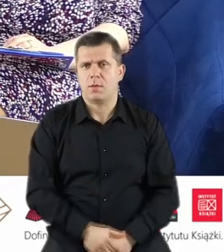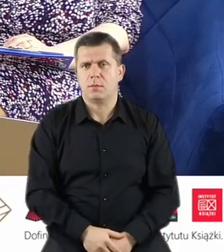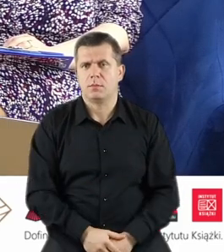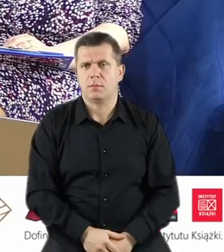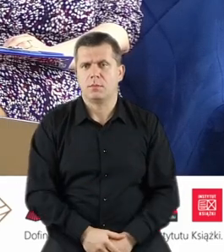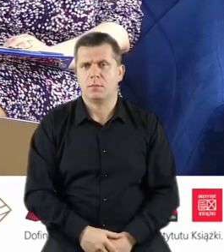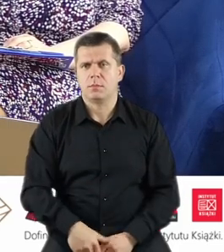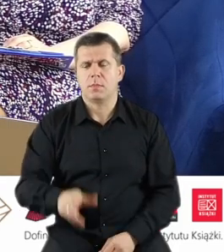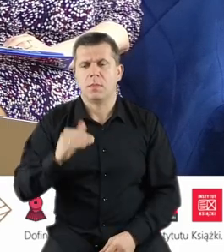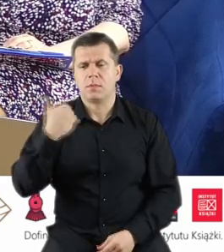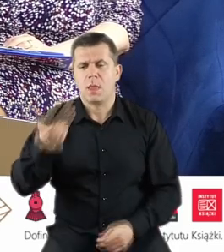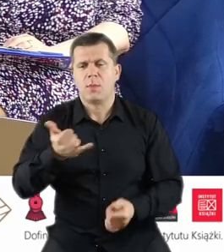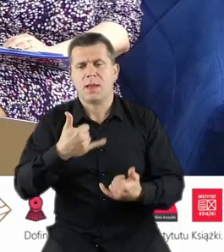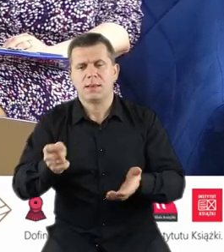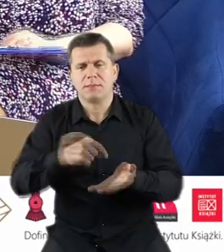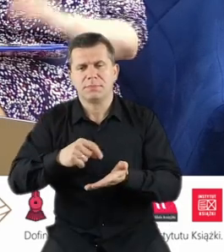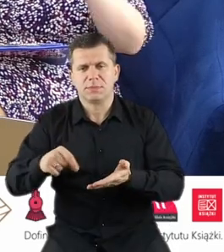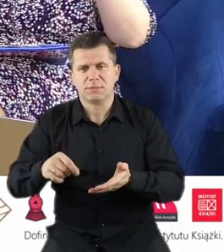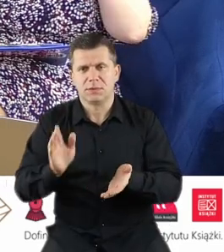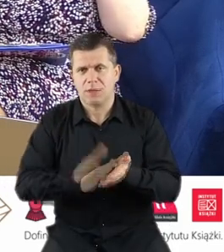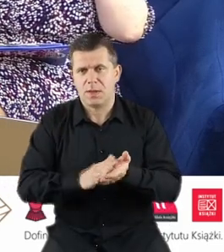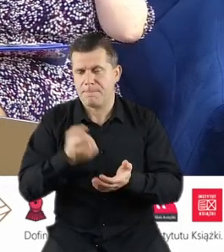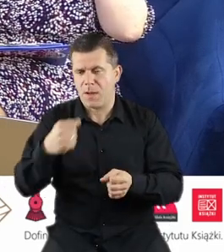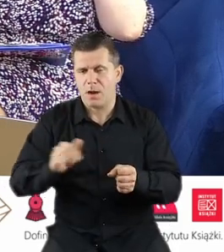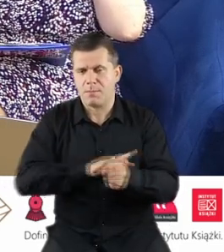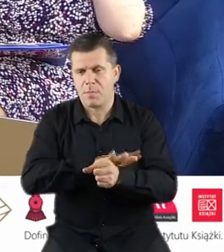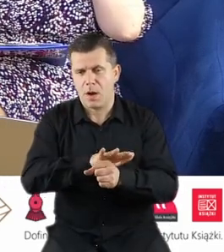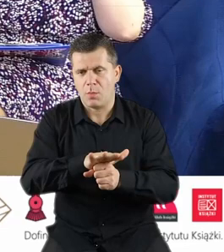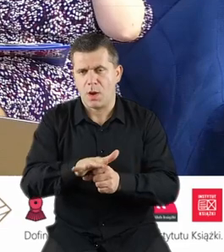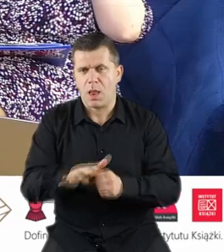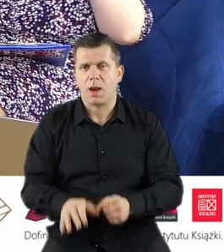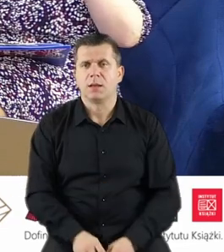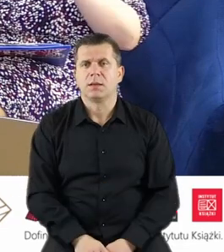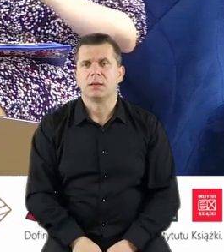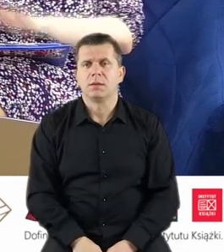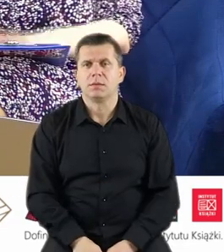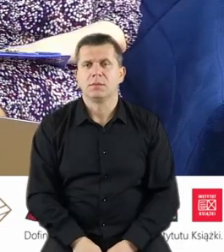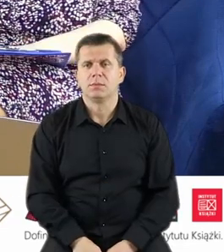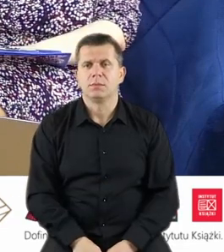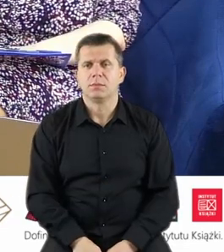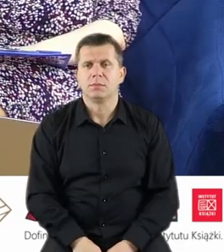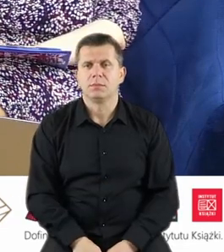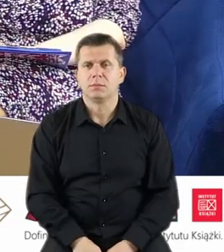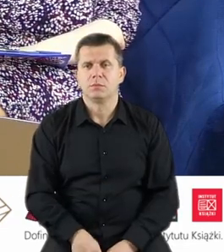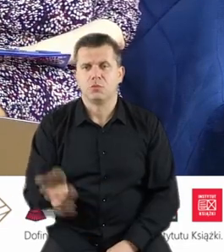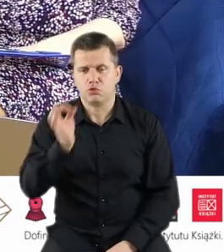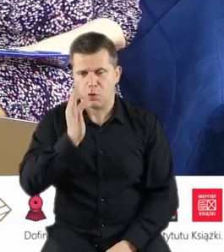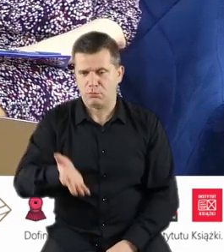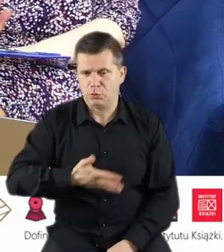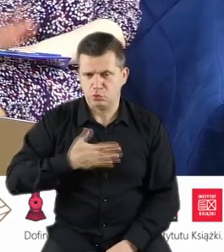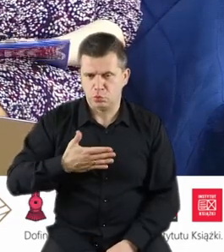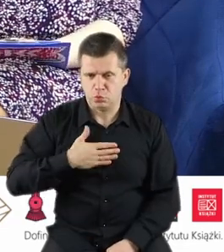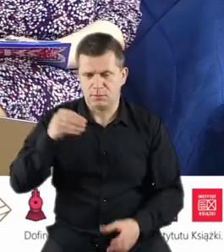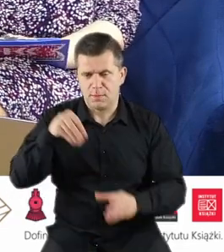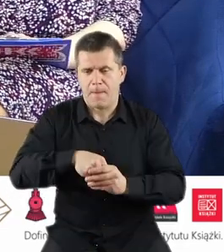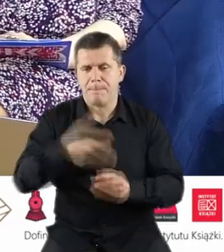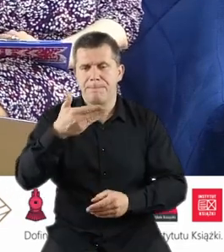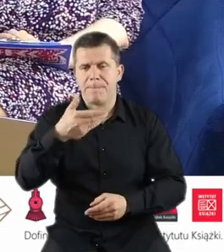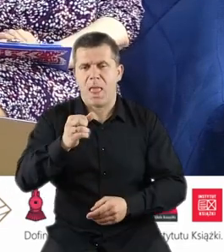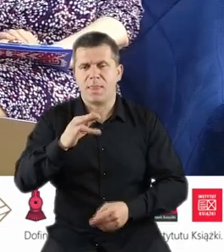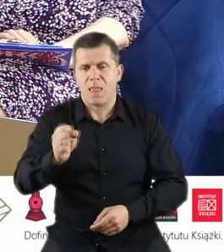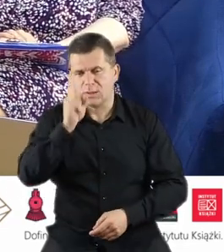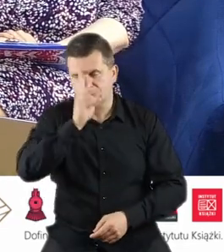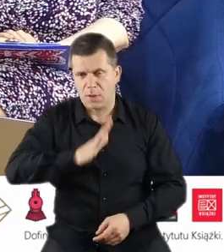dostał inny pisarz, bardzo popularny i poczytny, który się dobrze czuje w mediach społecznościowych i w